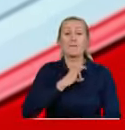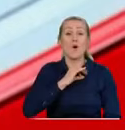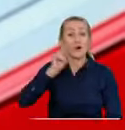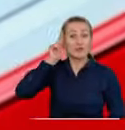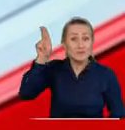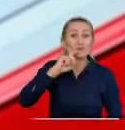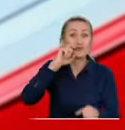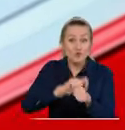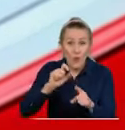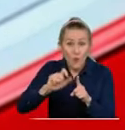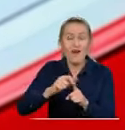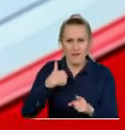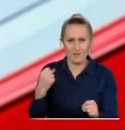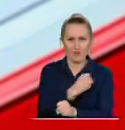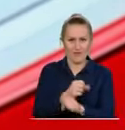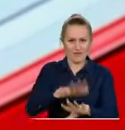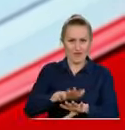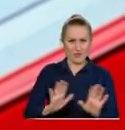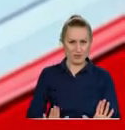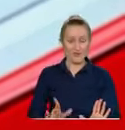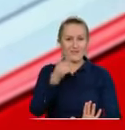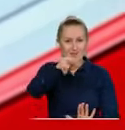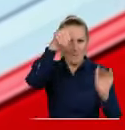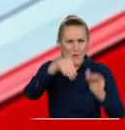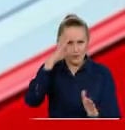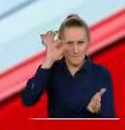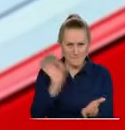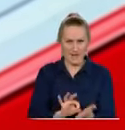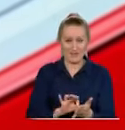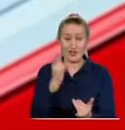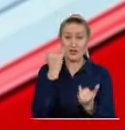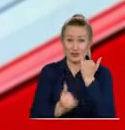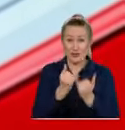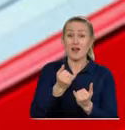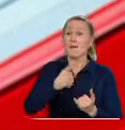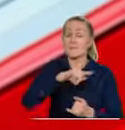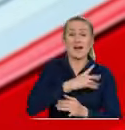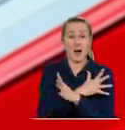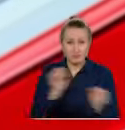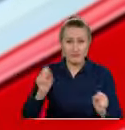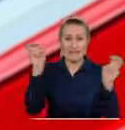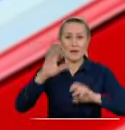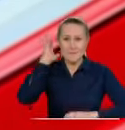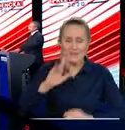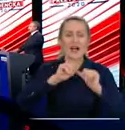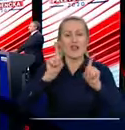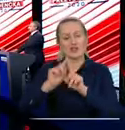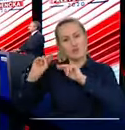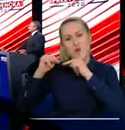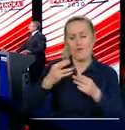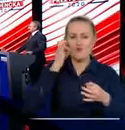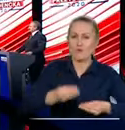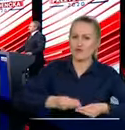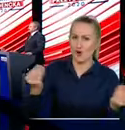zobowiązania poważnie traktuję. I w związku z tym możecie być państwo przekonani, że wyjdziemy nie tylko z kryzysu, ale przede wszystkim wrócimy na drogę dobrego rozwoju.